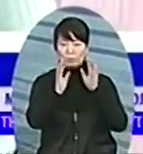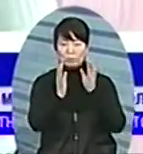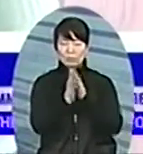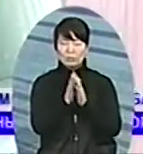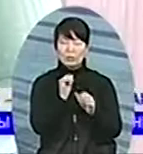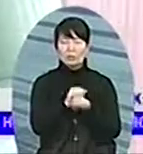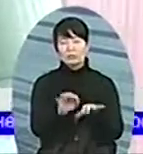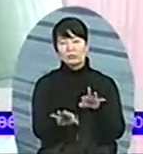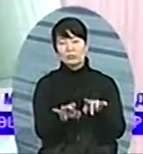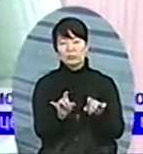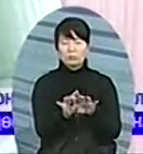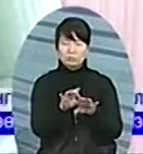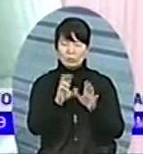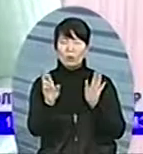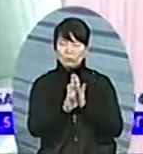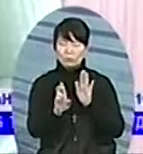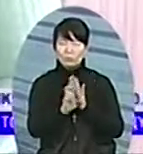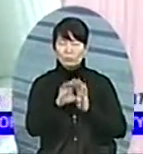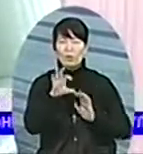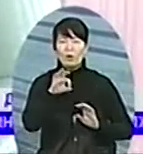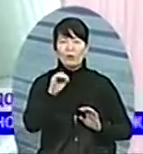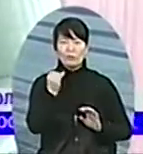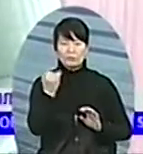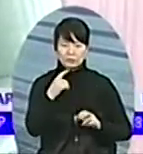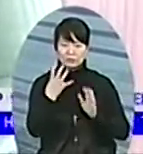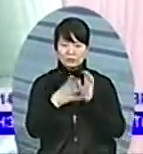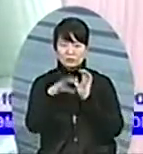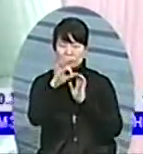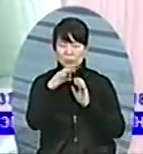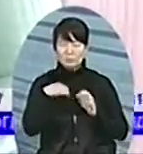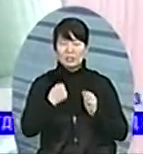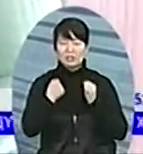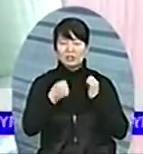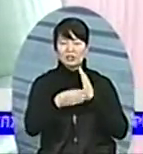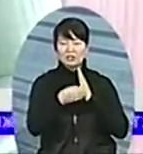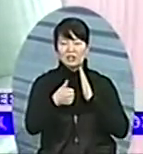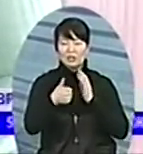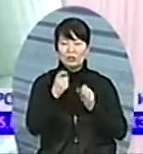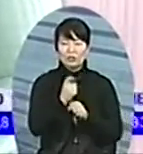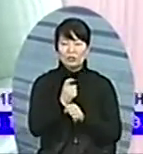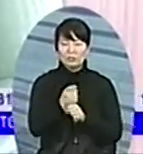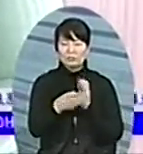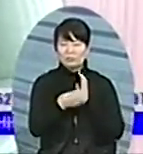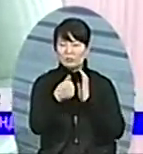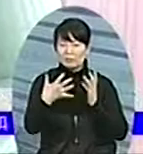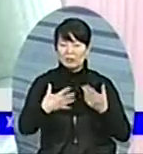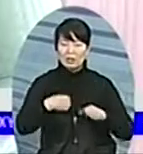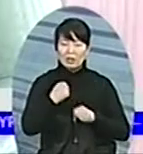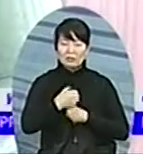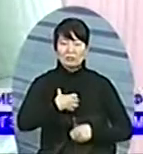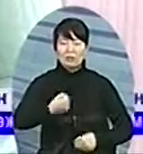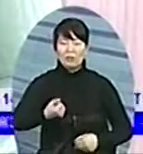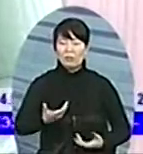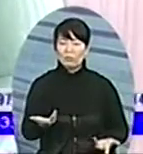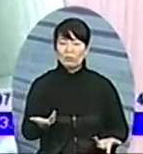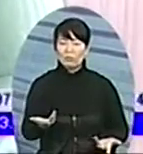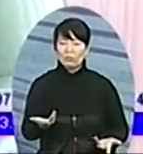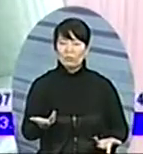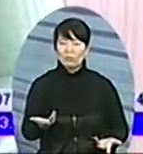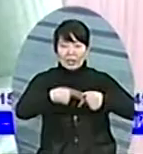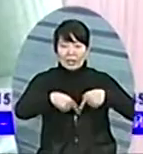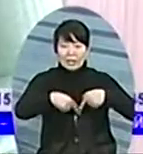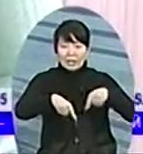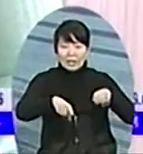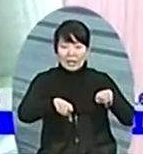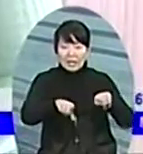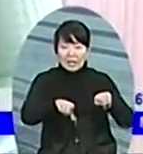ажлыг хийх боломжтой. Харин тэгэхээр намайг болохоор 90% гэж толсон ба хөдөлмөрийн чадвар олдолтгүй юм чингээд ажлын байранд авахгүй. Тэгээ ийм байх